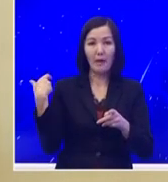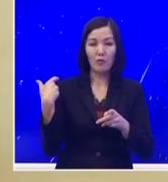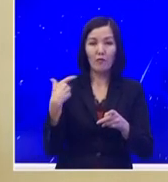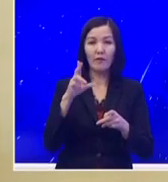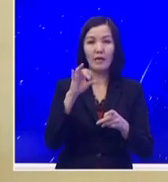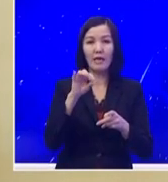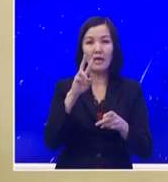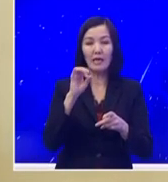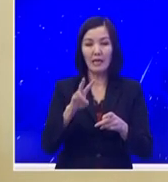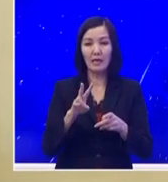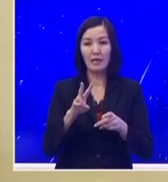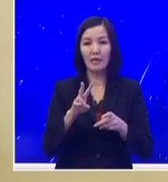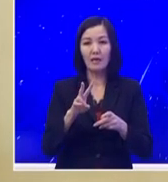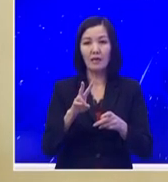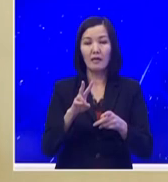Ерен Оқасұлы